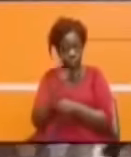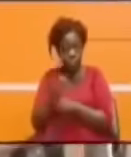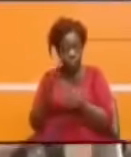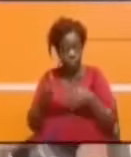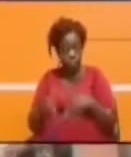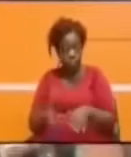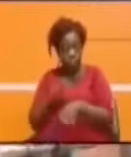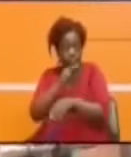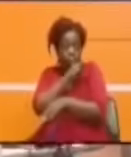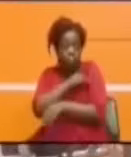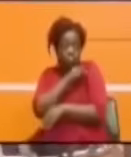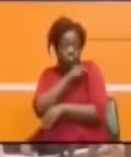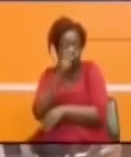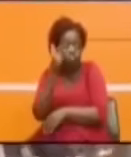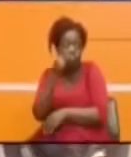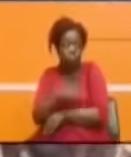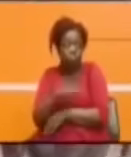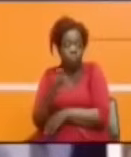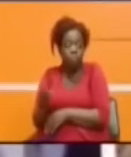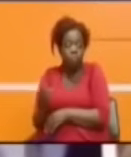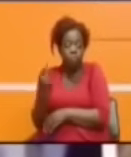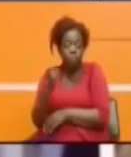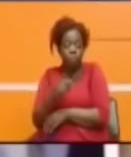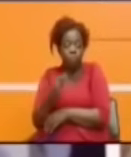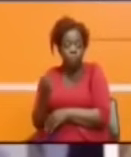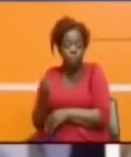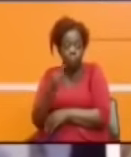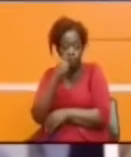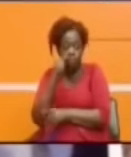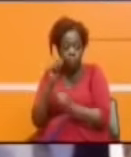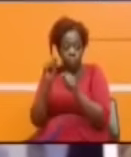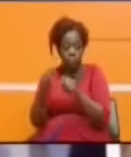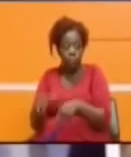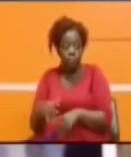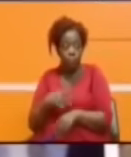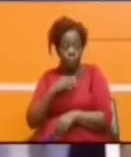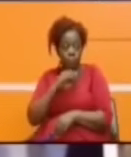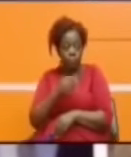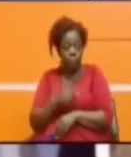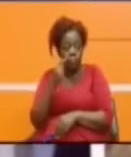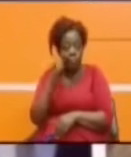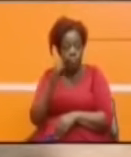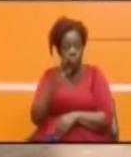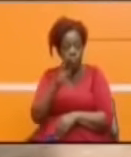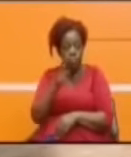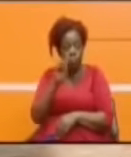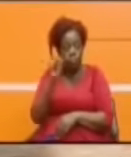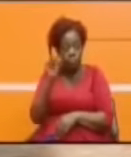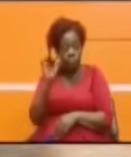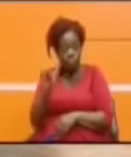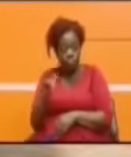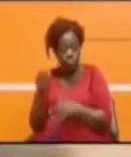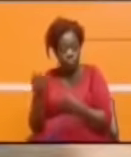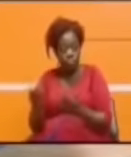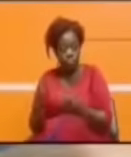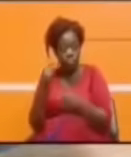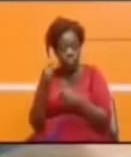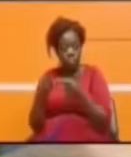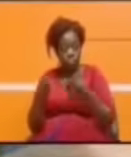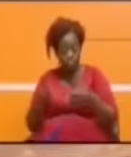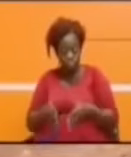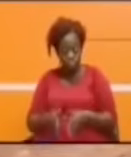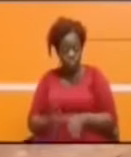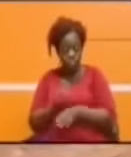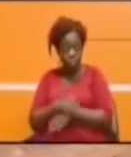mu ddwaliro ensambya ku lunaku Mama Kataa Museveni lwe yagendayo okulambula abakyala n'asanga Betty Muhaye ng'agenda mu maaso